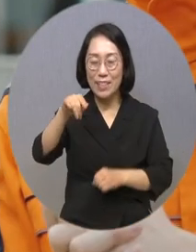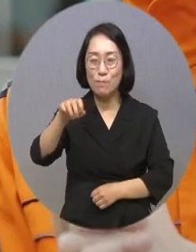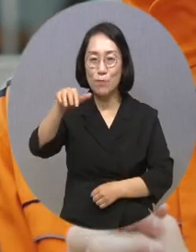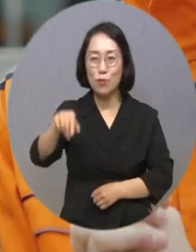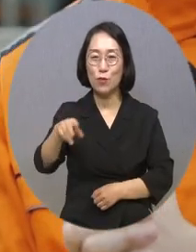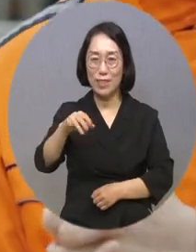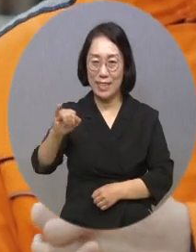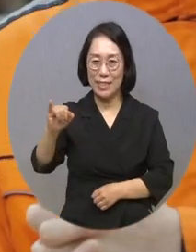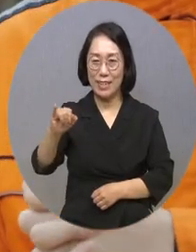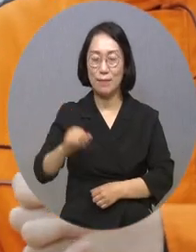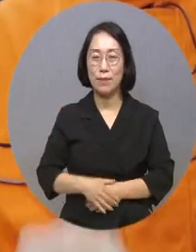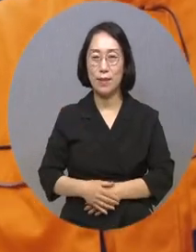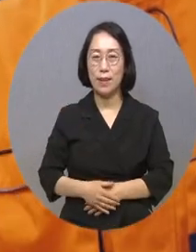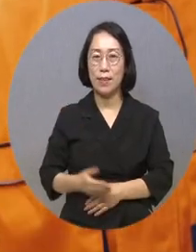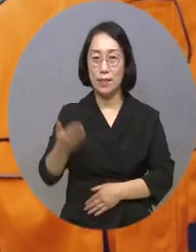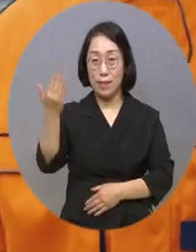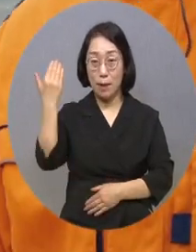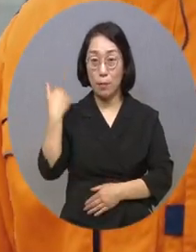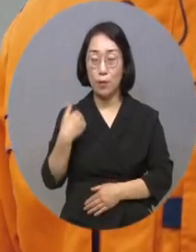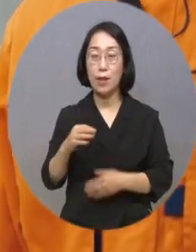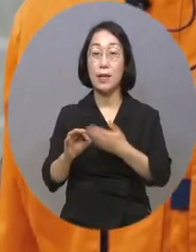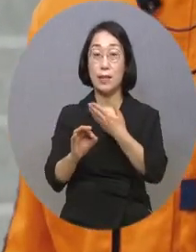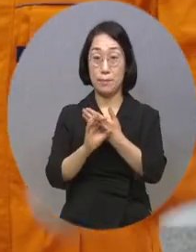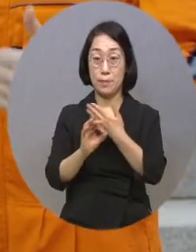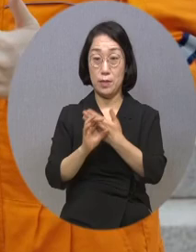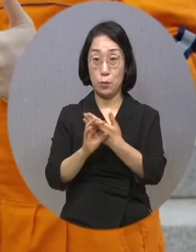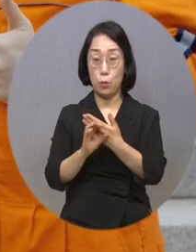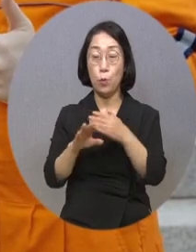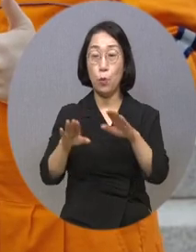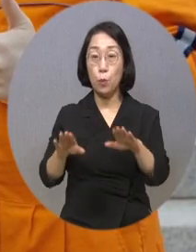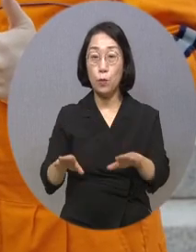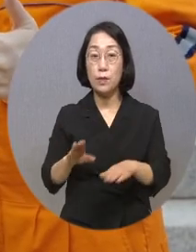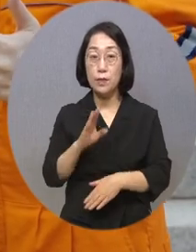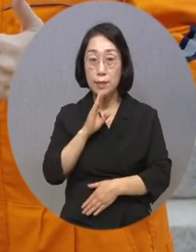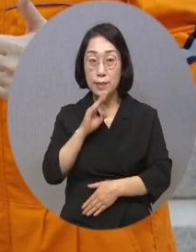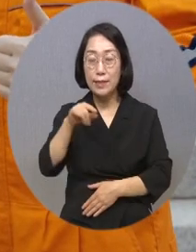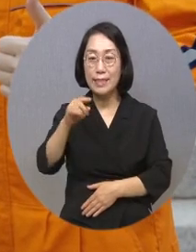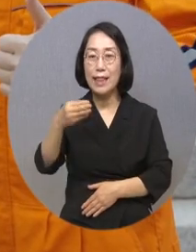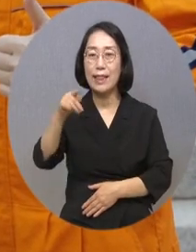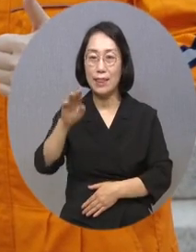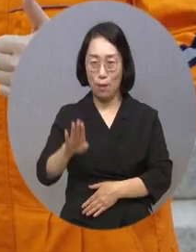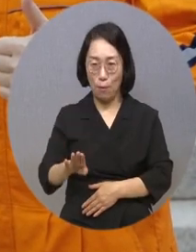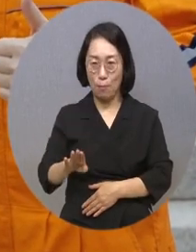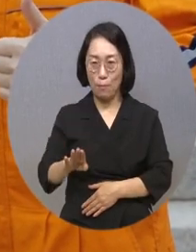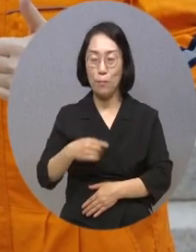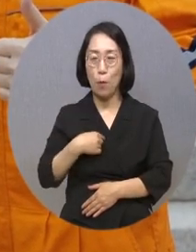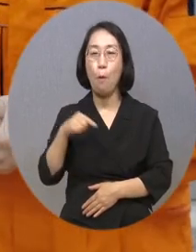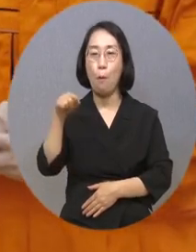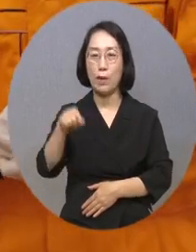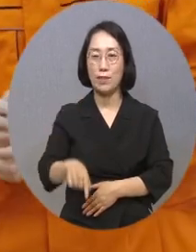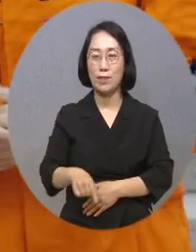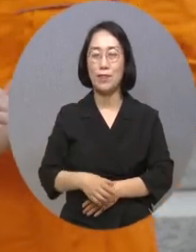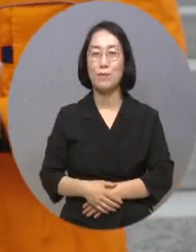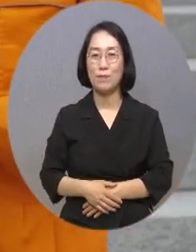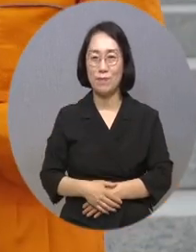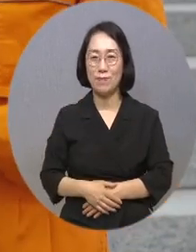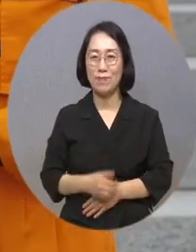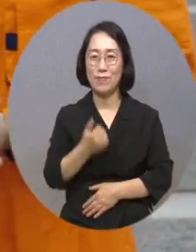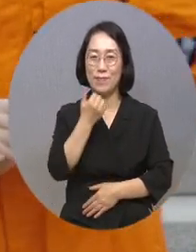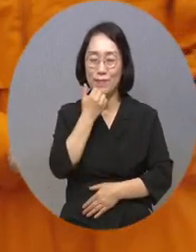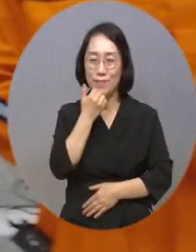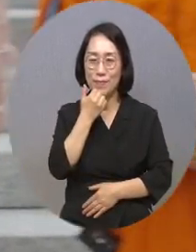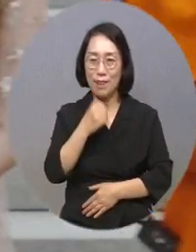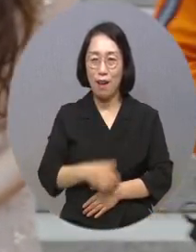김치류입니다. 저번에는 제가 MC로 이렇게 찾아뵙게 됐는데 오늘은 셀럽으로 제가 또 이렇게 찾아뵙게 됐습니다. 아, 그래,